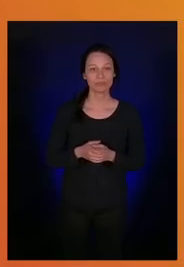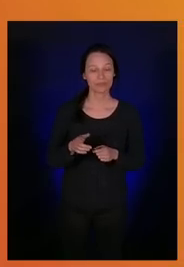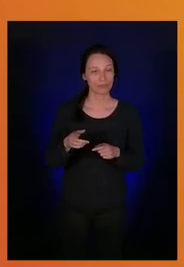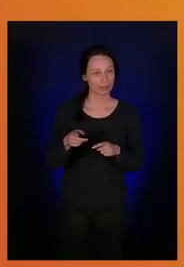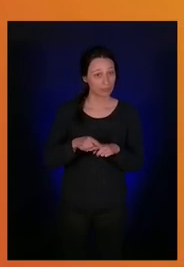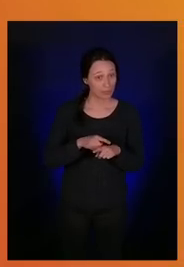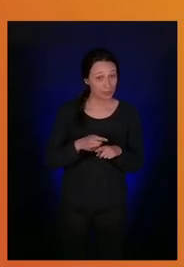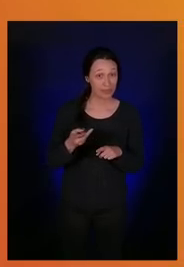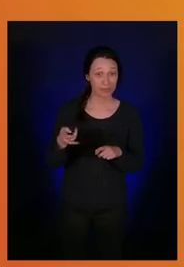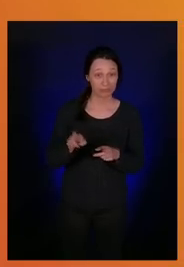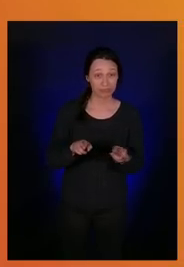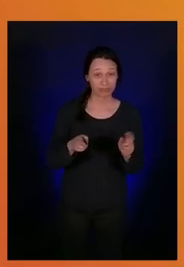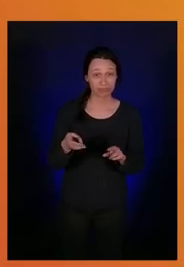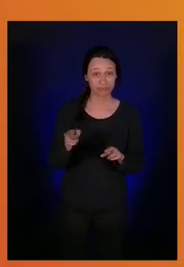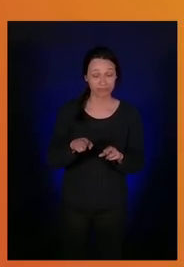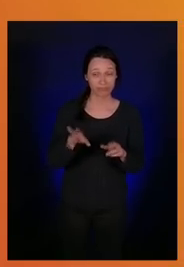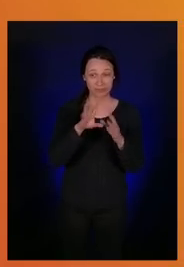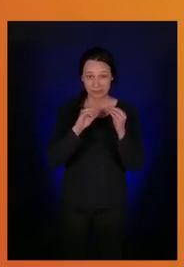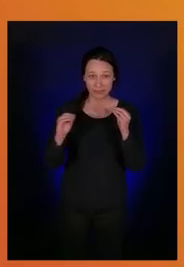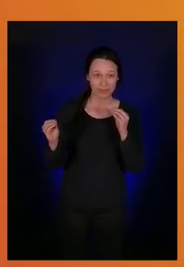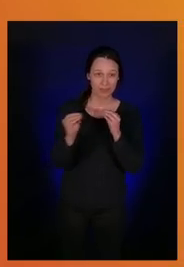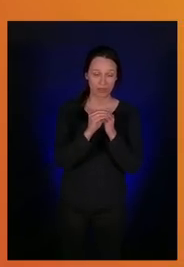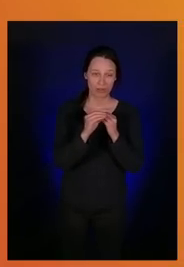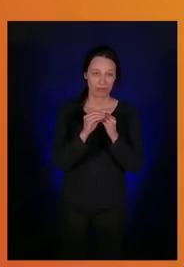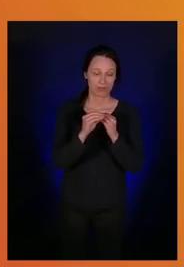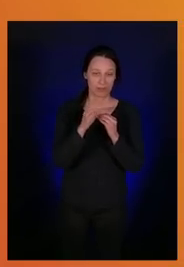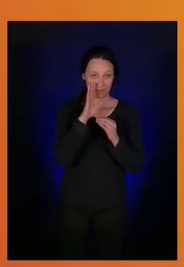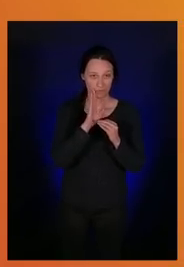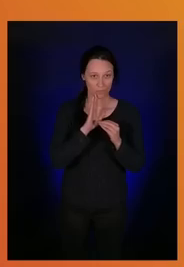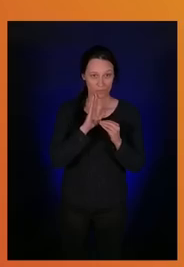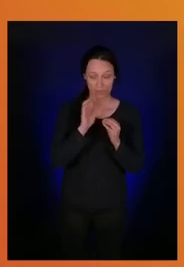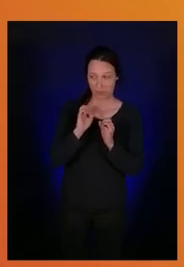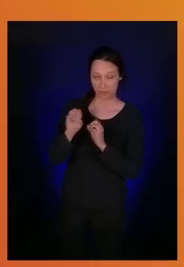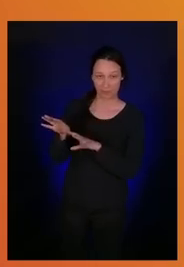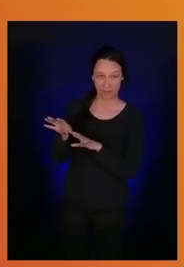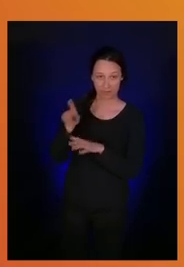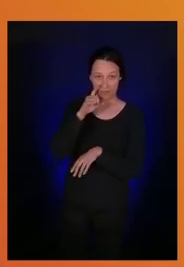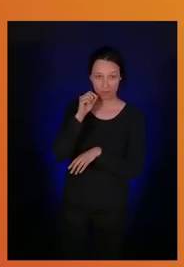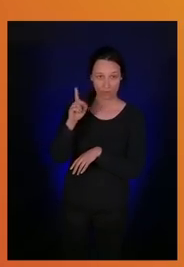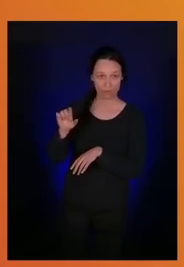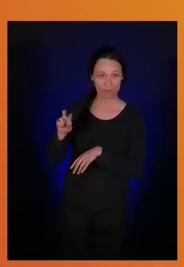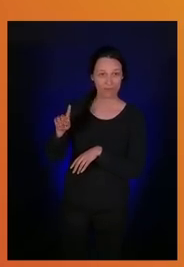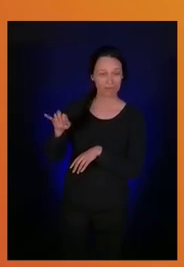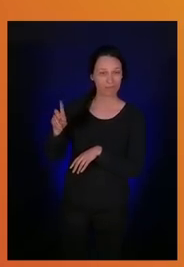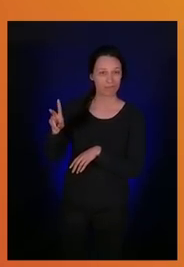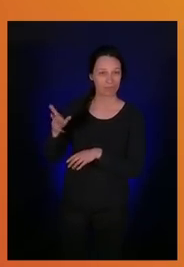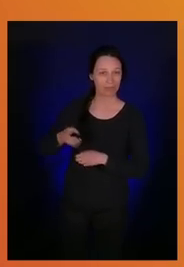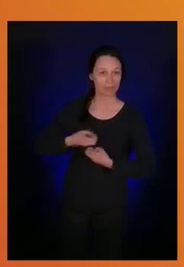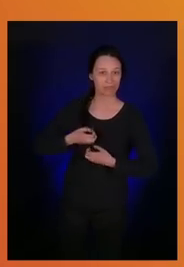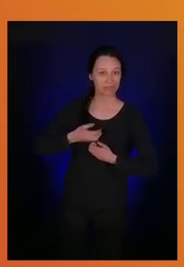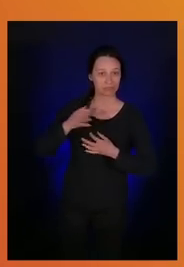place, un peu dans le silence, comme ça on permet à David de pouvoir prononcer son rapport dans les meilleures conditions, s'il vous